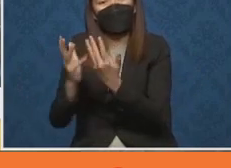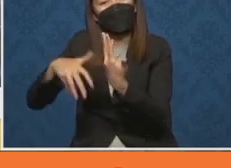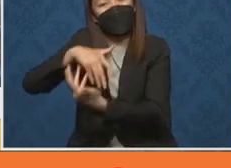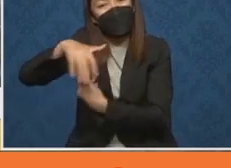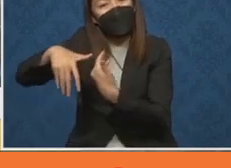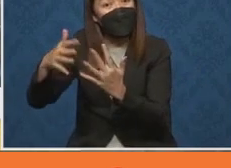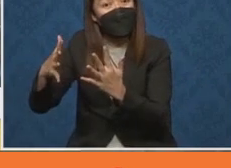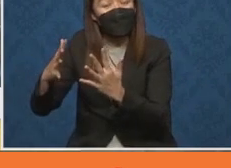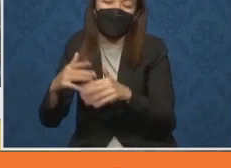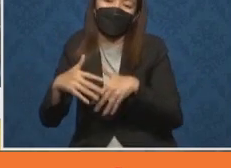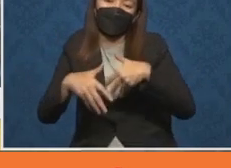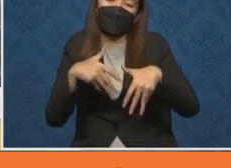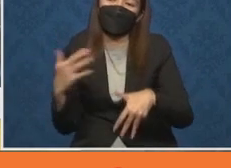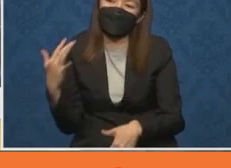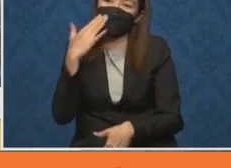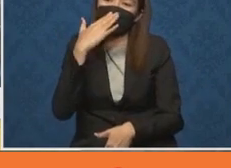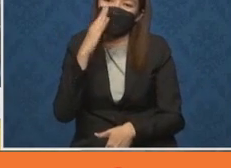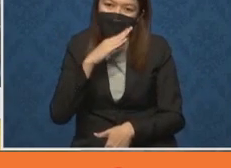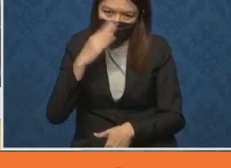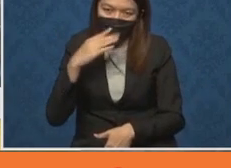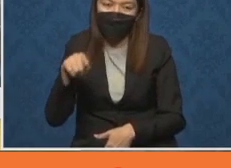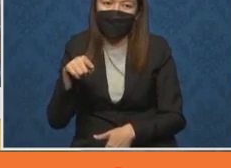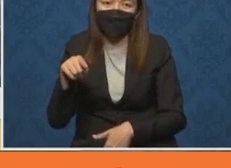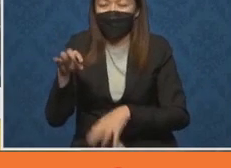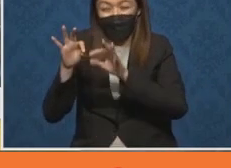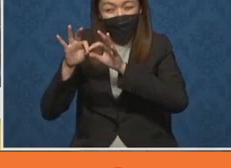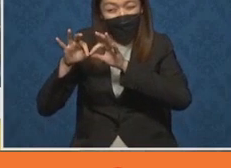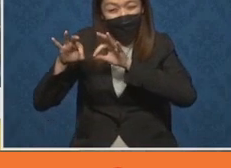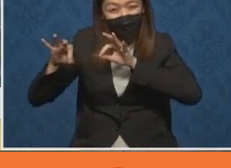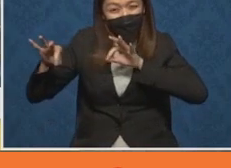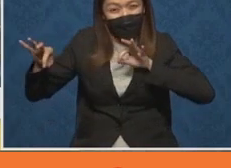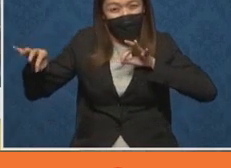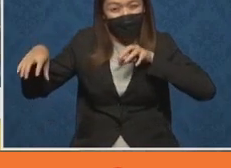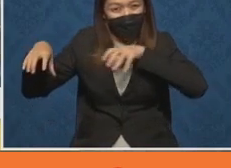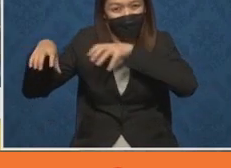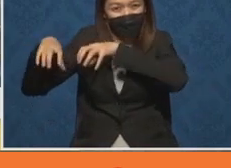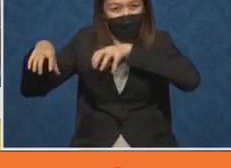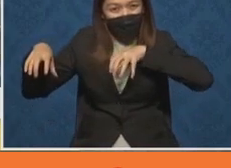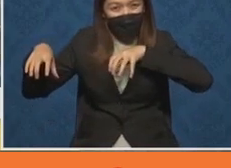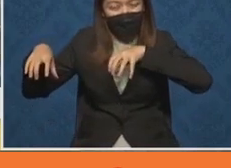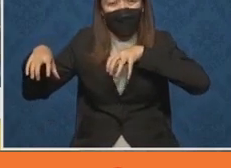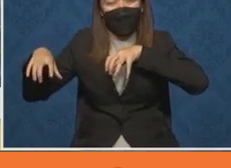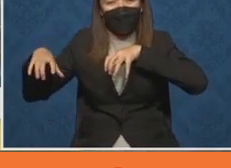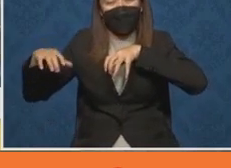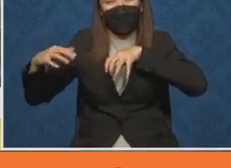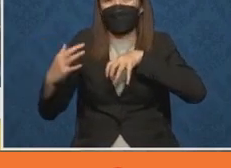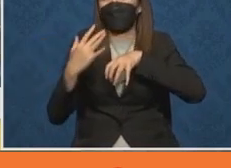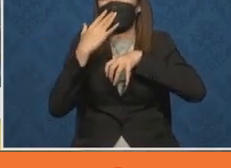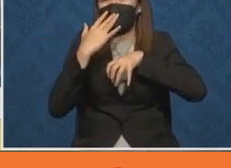พที่เคาบอกวาเค้าได้กลินขยะครั็พื้นที่ระยะทางกลัยที่สำคัญคคามปลดไภครั